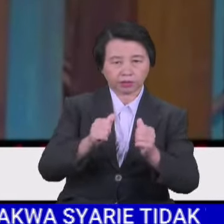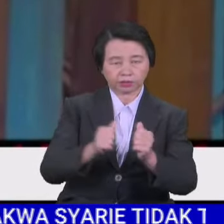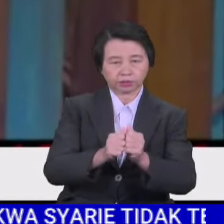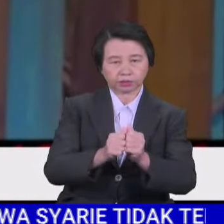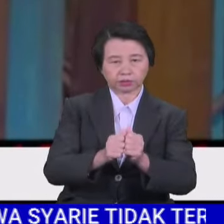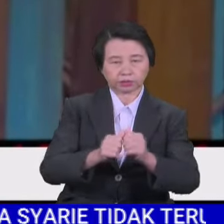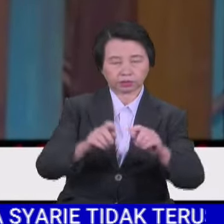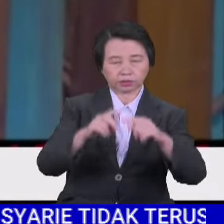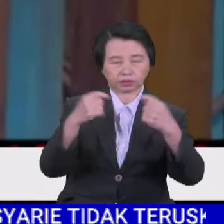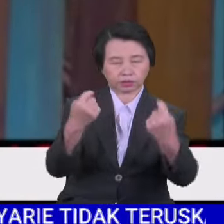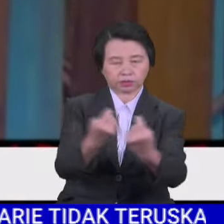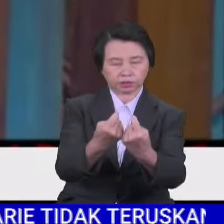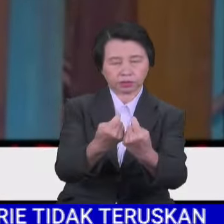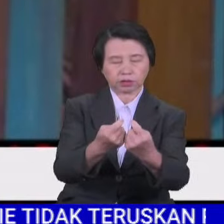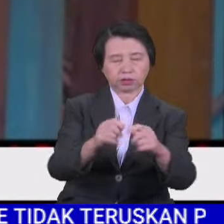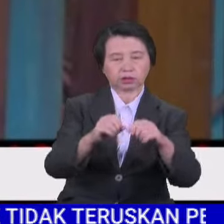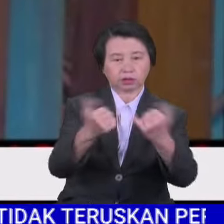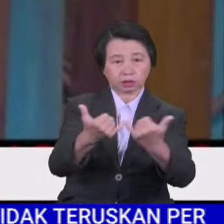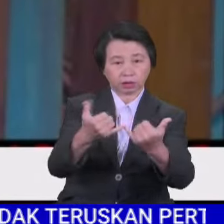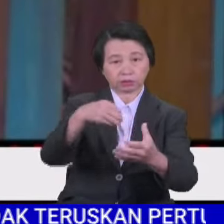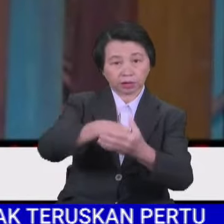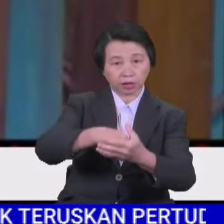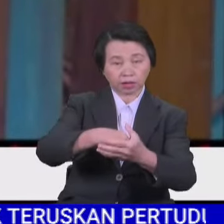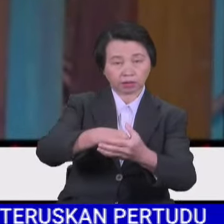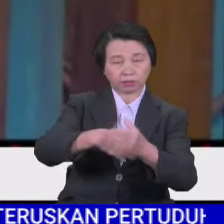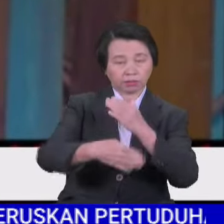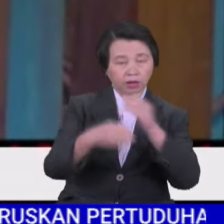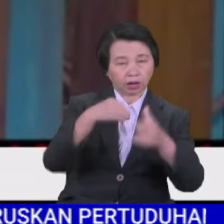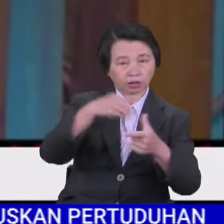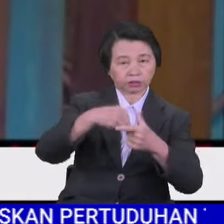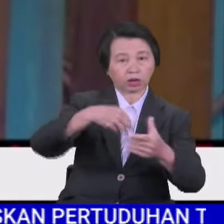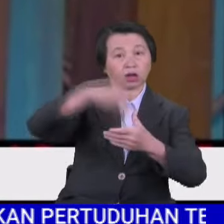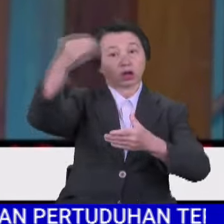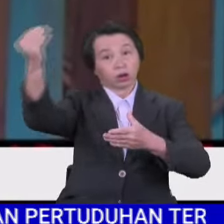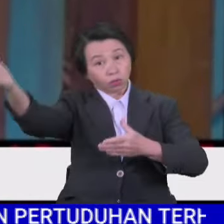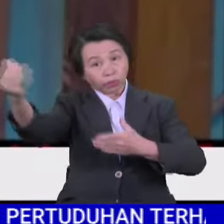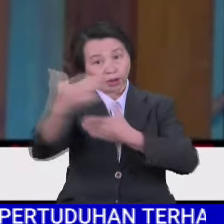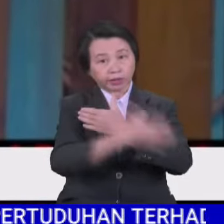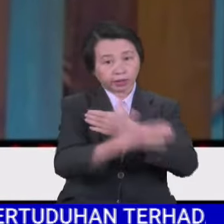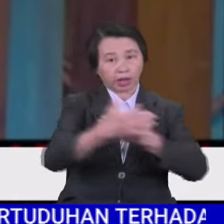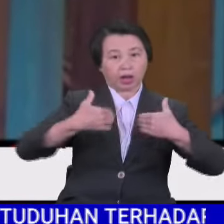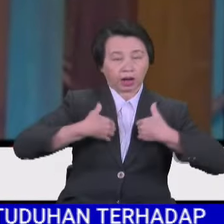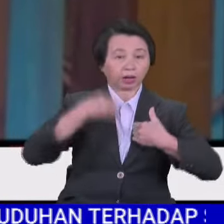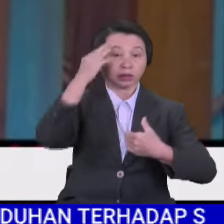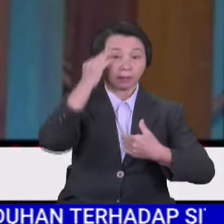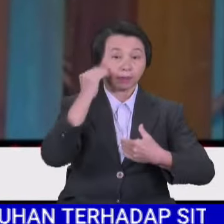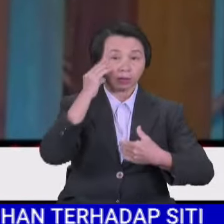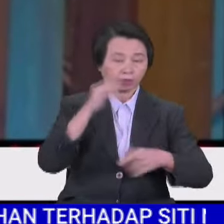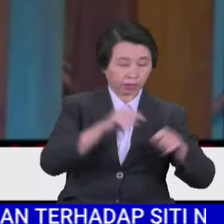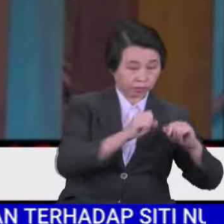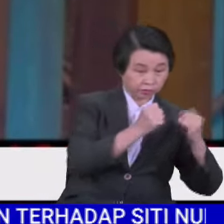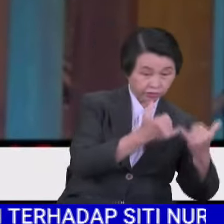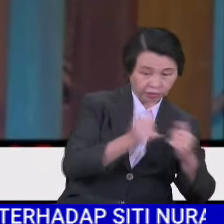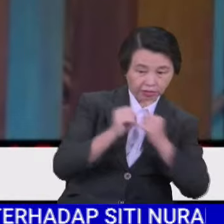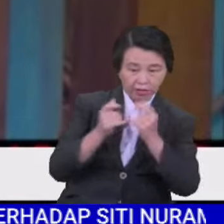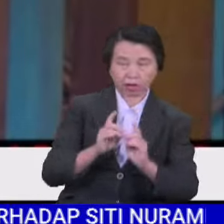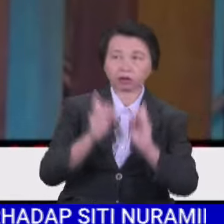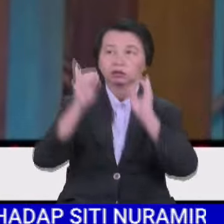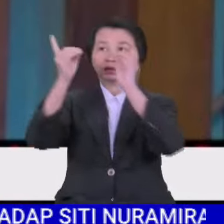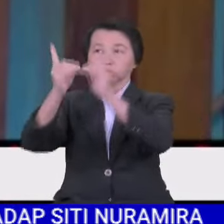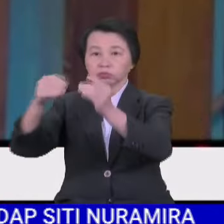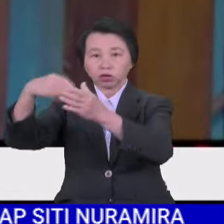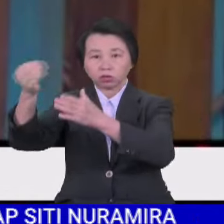konsultan sama ada dalam negara ataupun diluar negara yang mempunyai pengalaman membuat